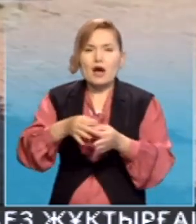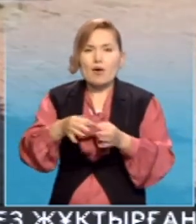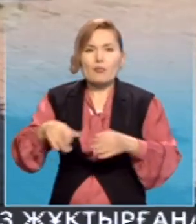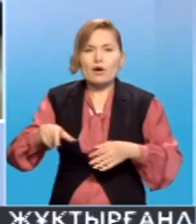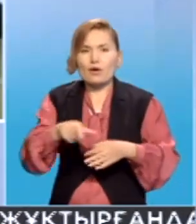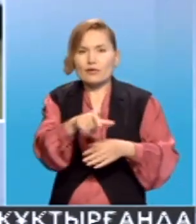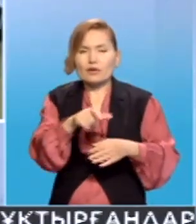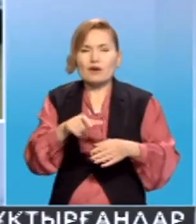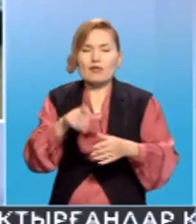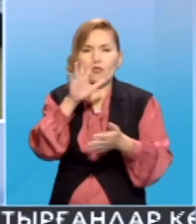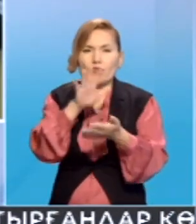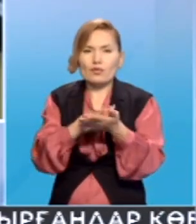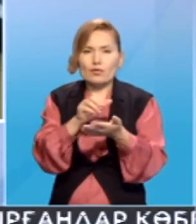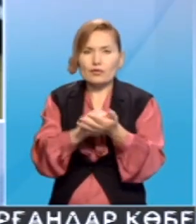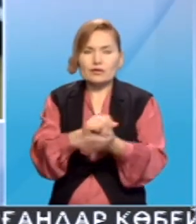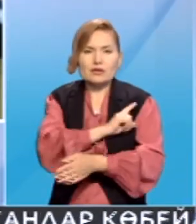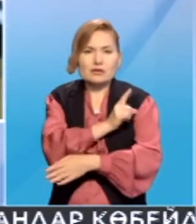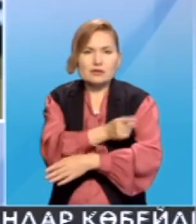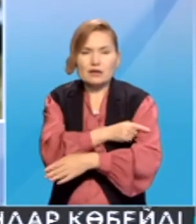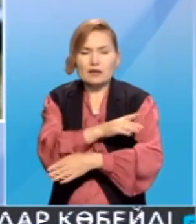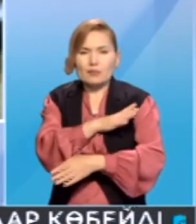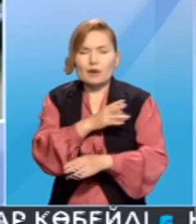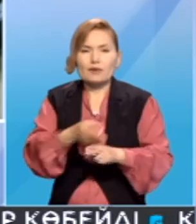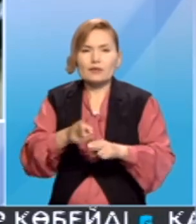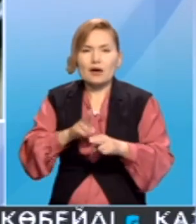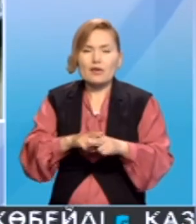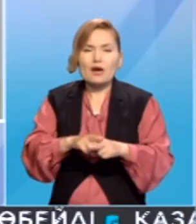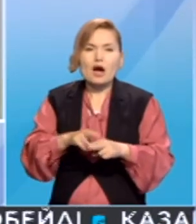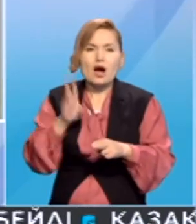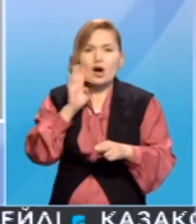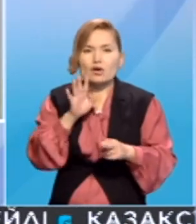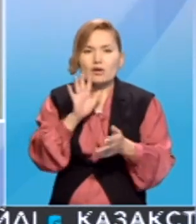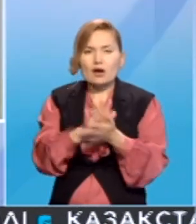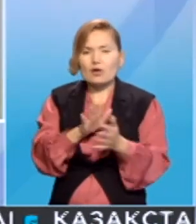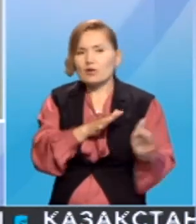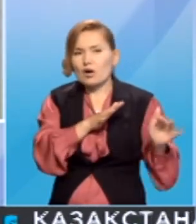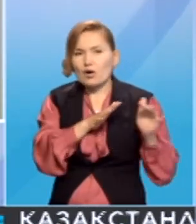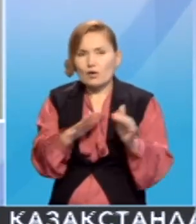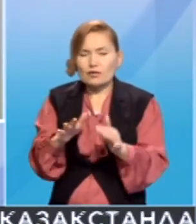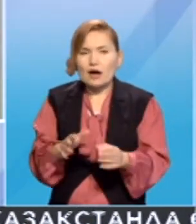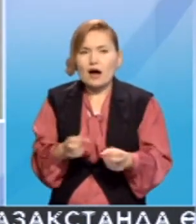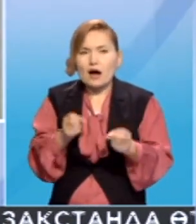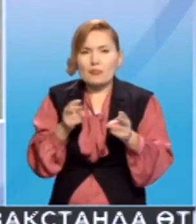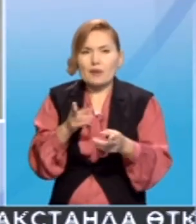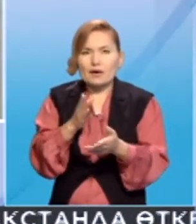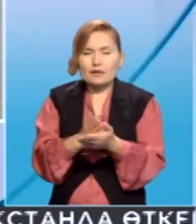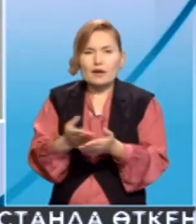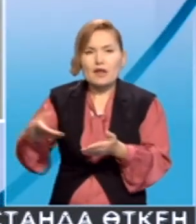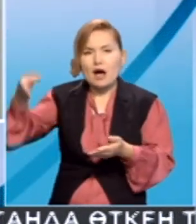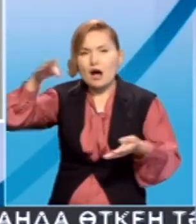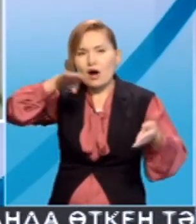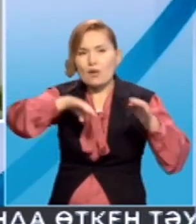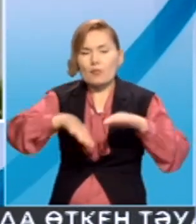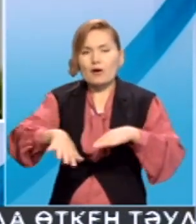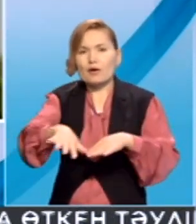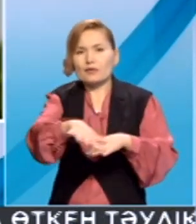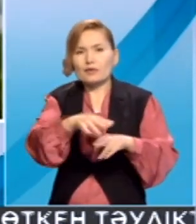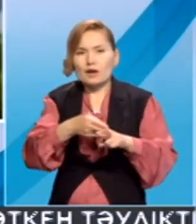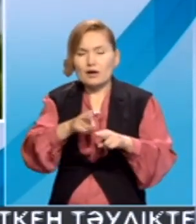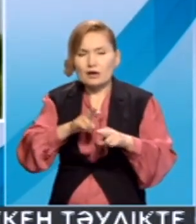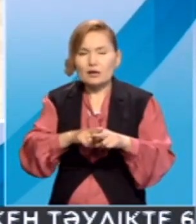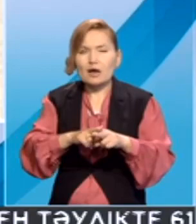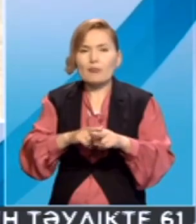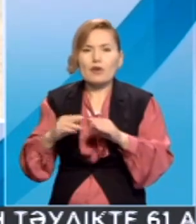бір бөлігі опырылып қалды. Сондай-ақ лай көшкіні болуы мүмкін деген қауіппен таулы аймақтағы бірнеше тас жол көліктер